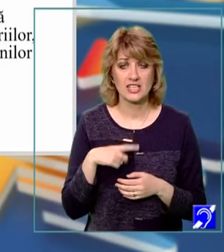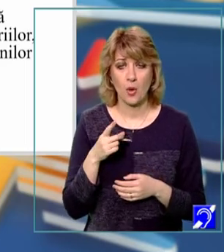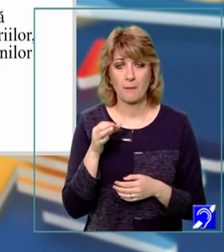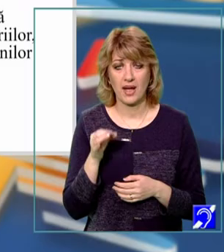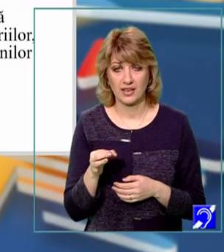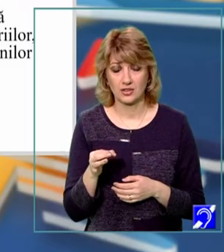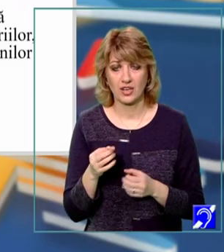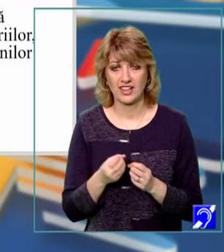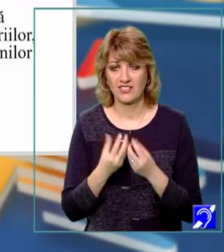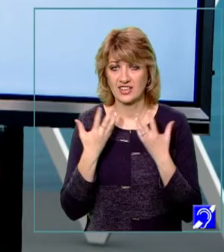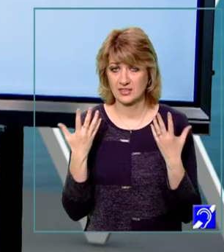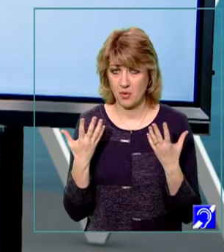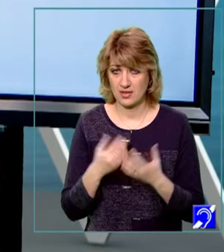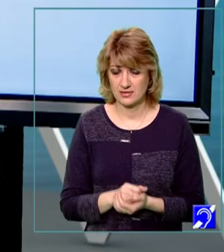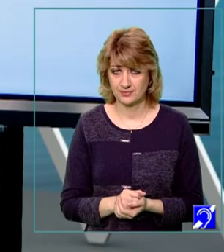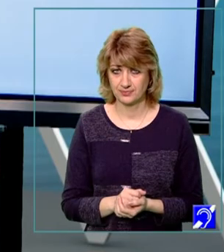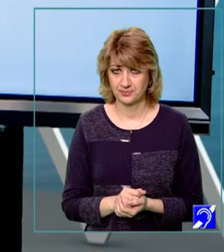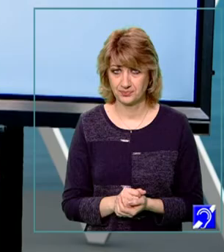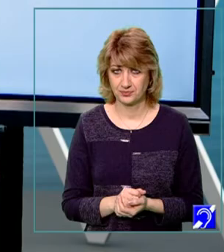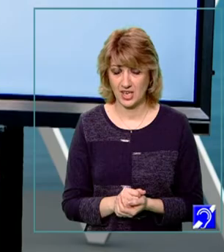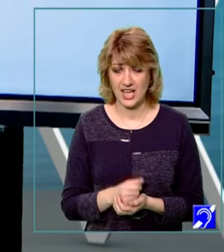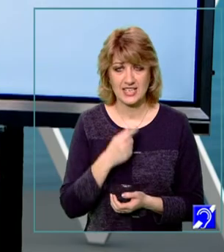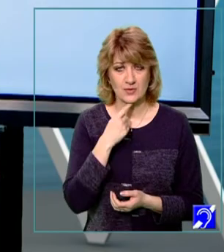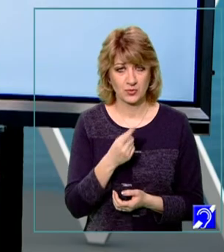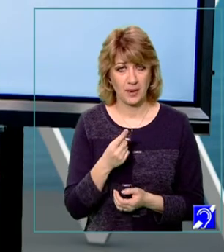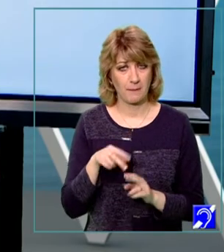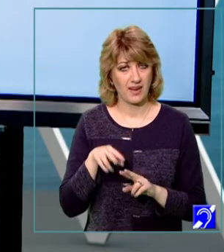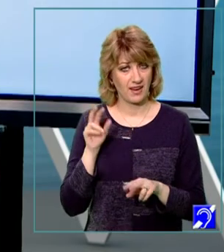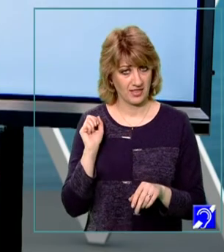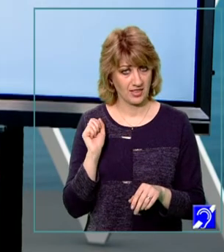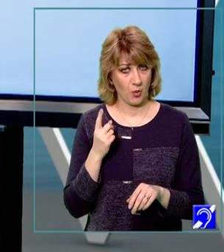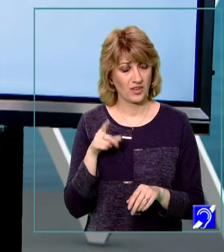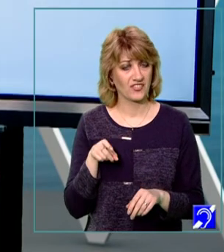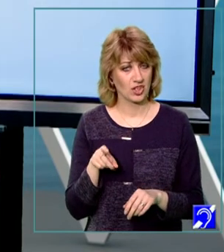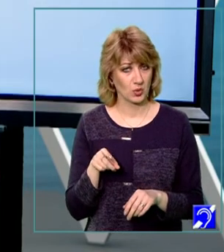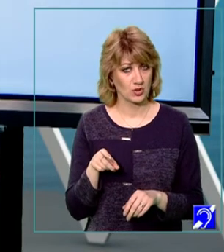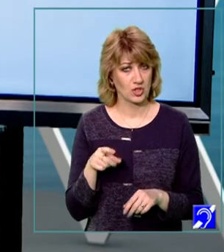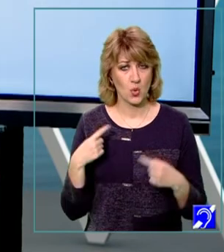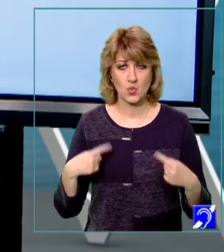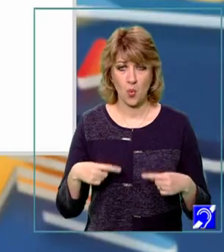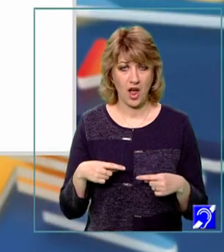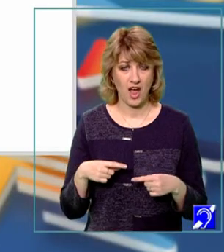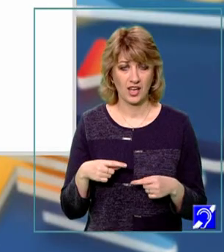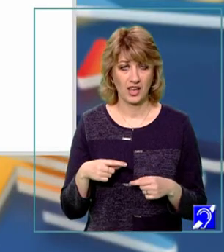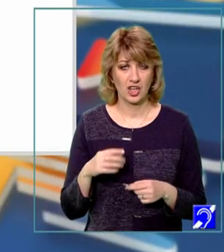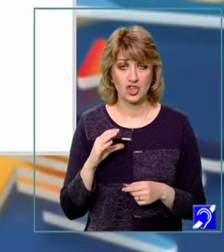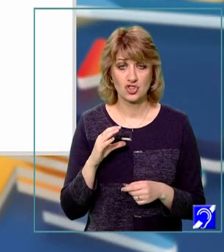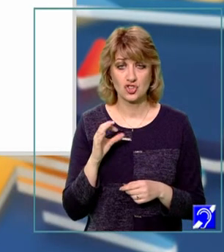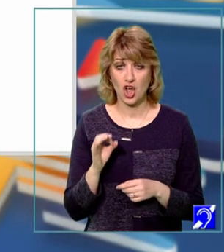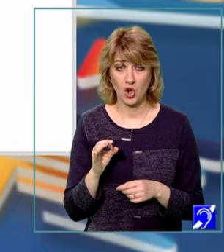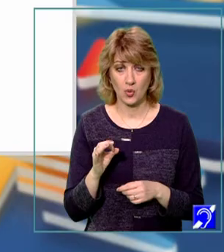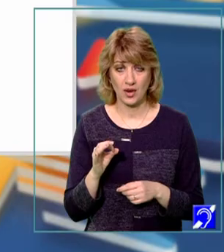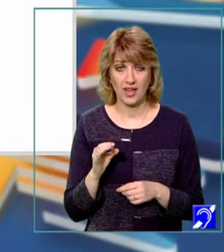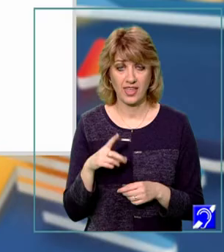particulă infecțioasă. Spuneam un pic mai devreme că un virus nu are celulă. Atunci, din ce